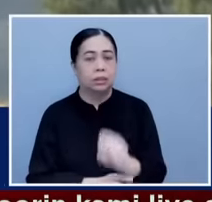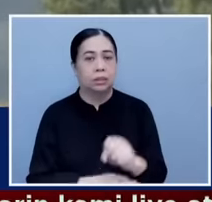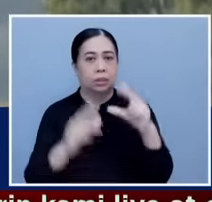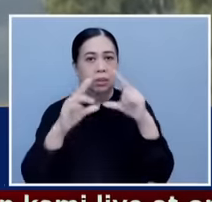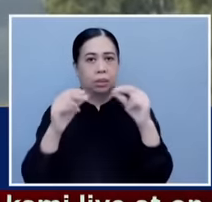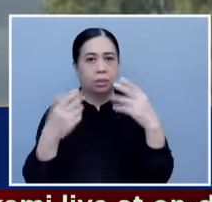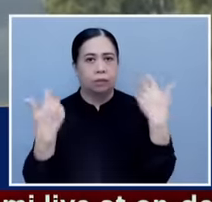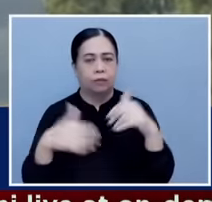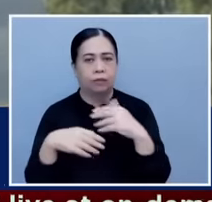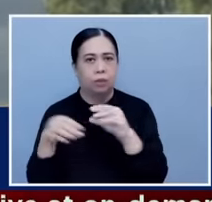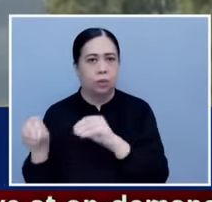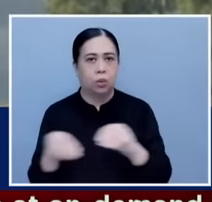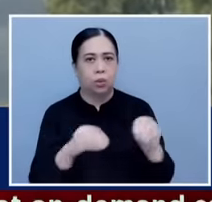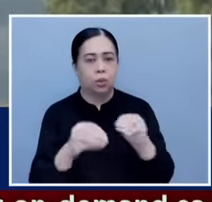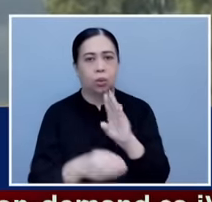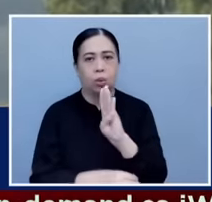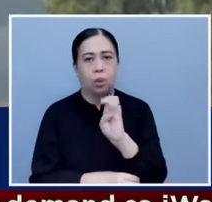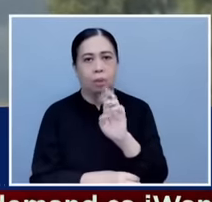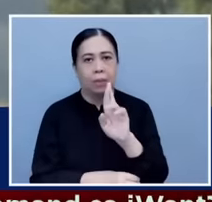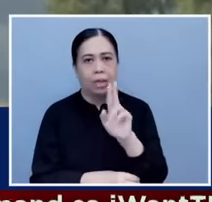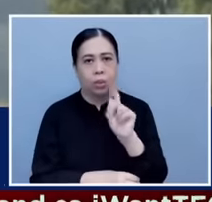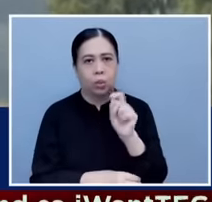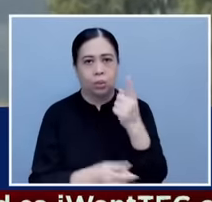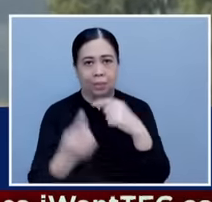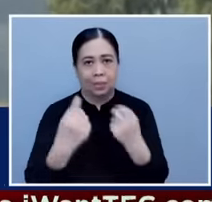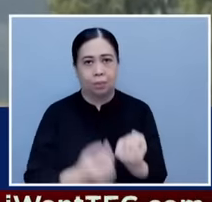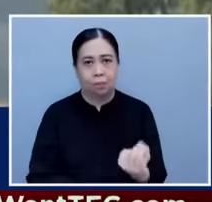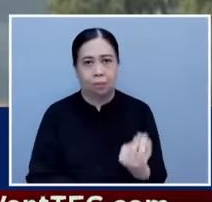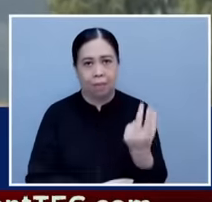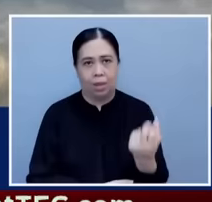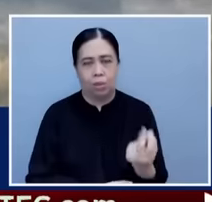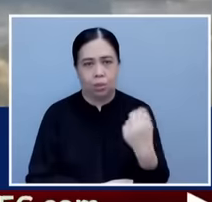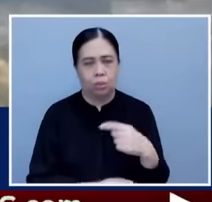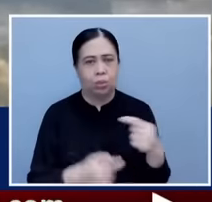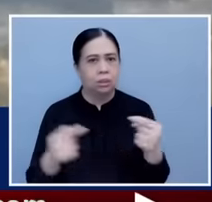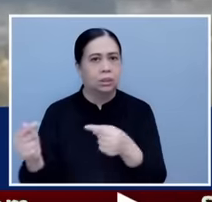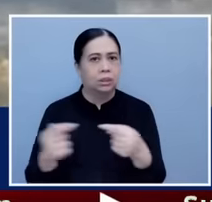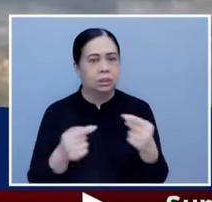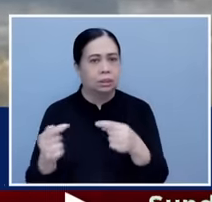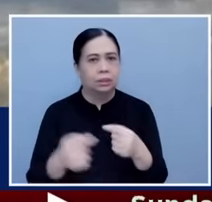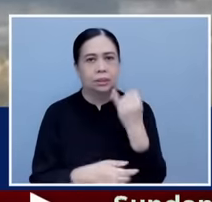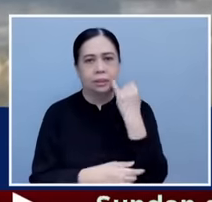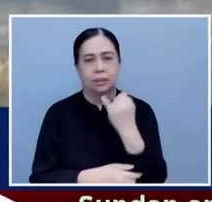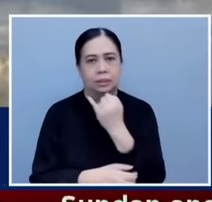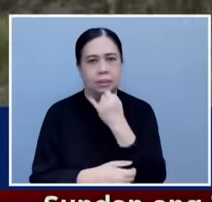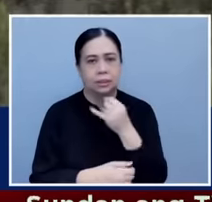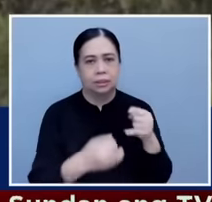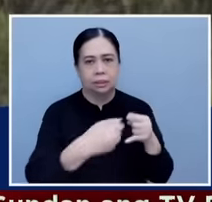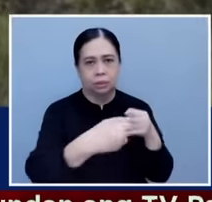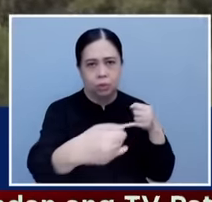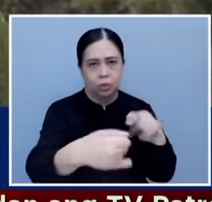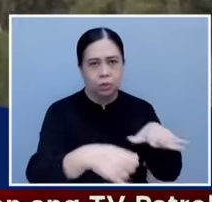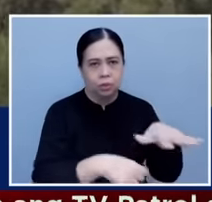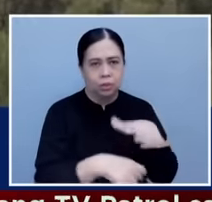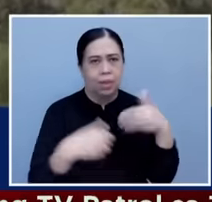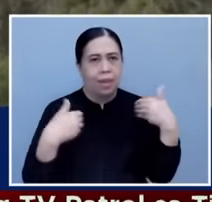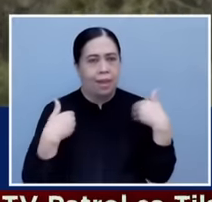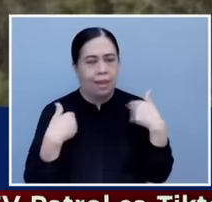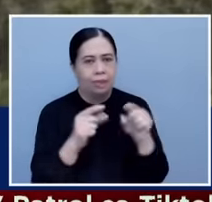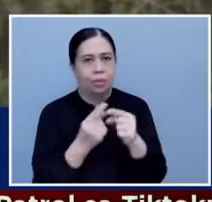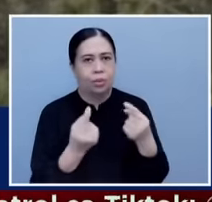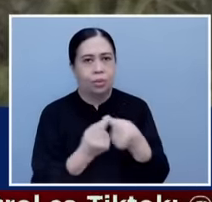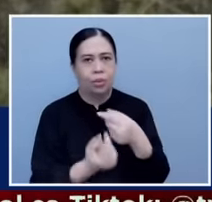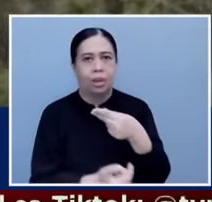lumikas na sa Beirut dahil sa umiigting na tensyon sa Lebanese-Israeli border kung saan naroon ang grupong